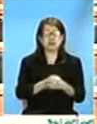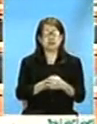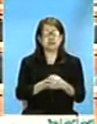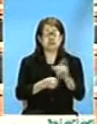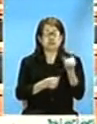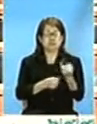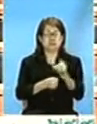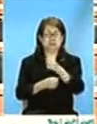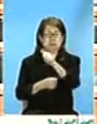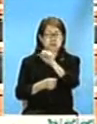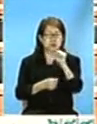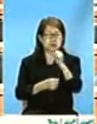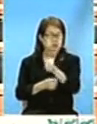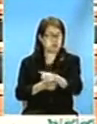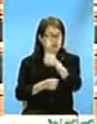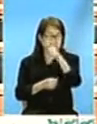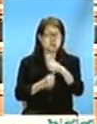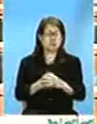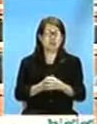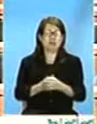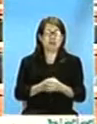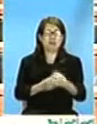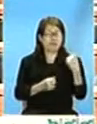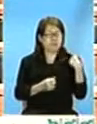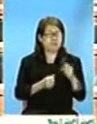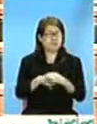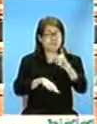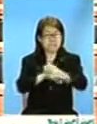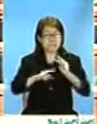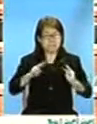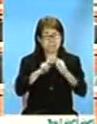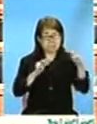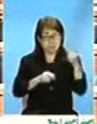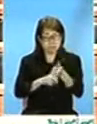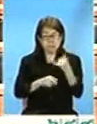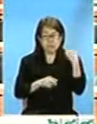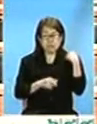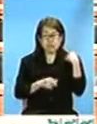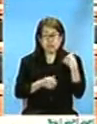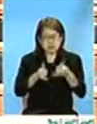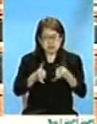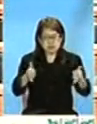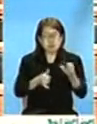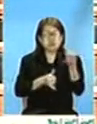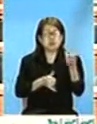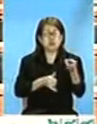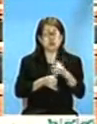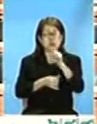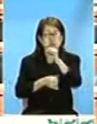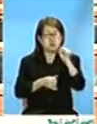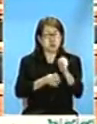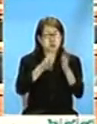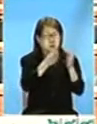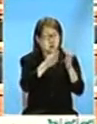ากมีคณะรัฐมนตรีมาฟังกันน้อยหรือมากเมื่อเปรียบเทียบกับสสที่เขาเปิดอภิปร